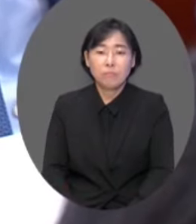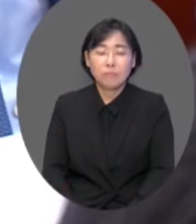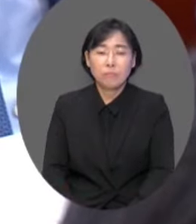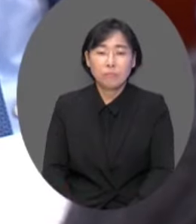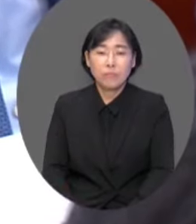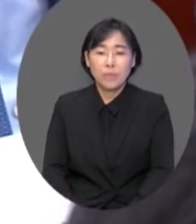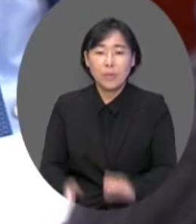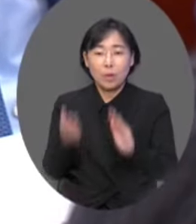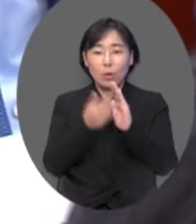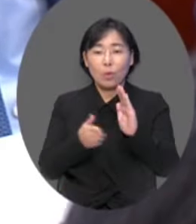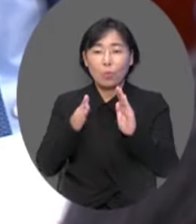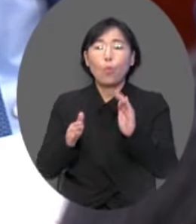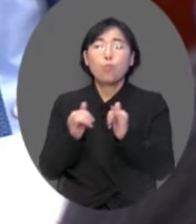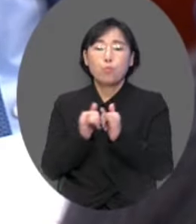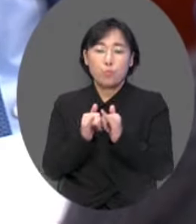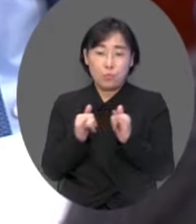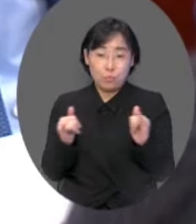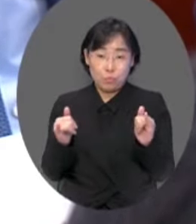공무원은